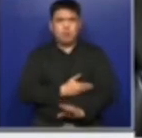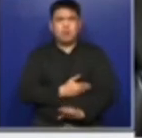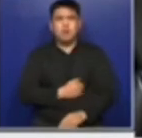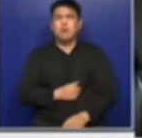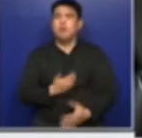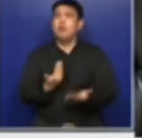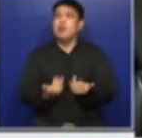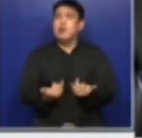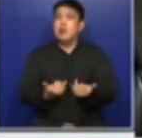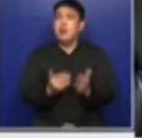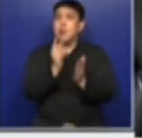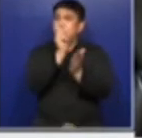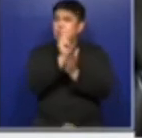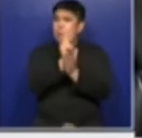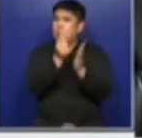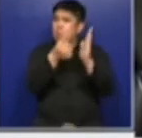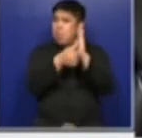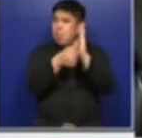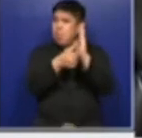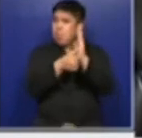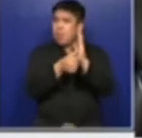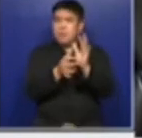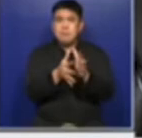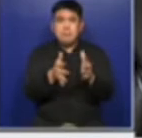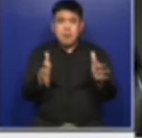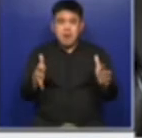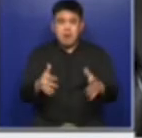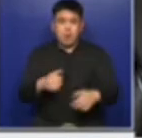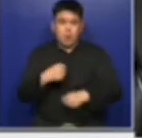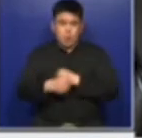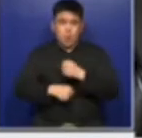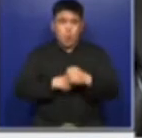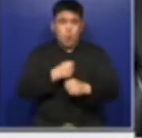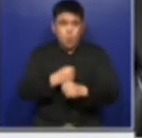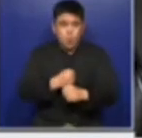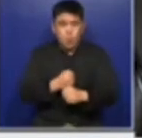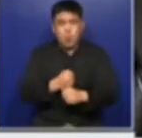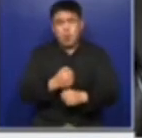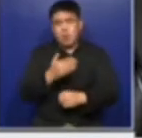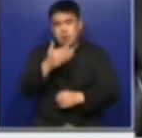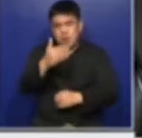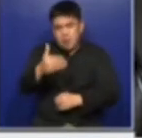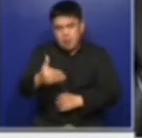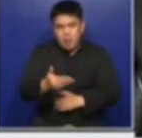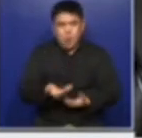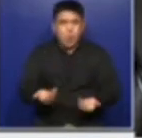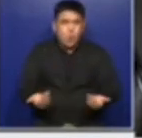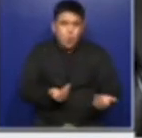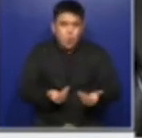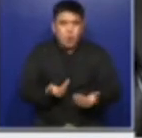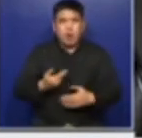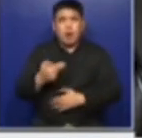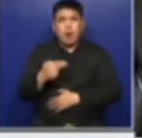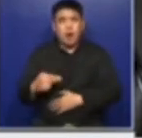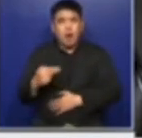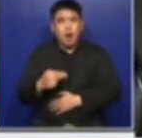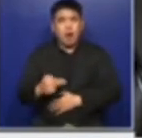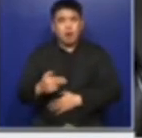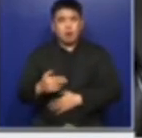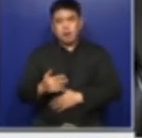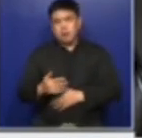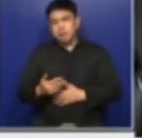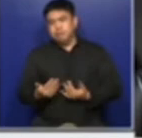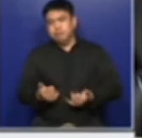มดต้องใช้หนี้ลูกหลานทายาทจะต้องรับกรรมที่บรรพบุรุษหรือคุณพ่อคุ